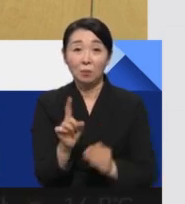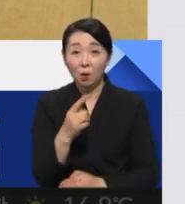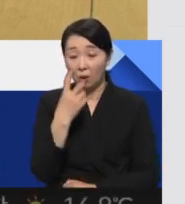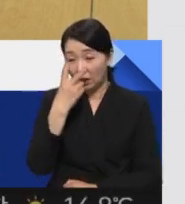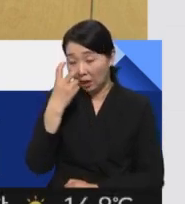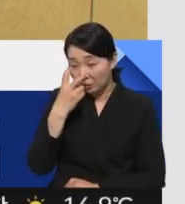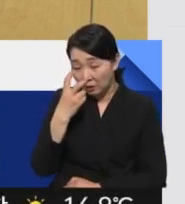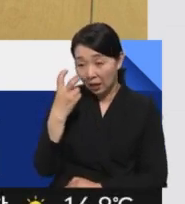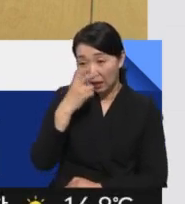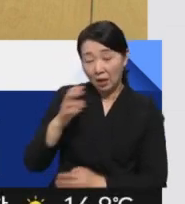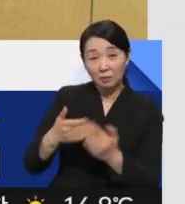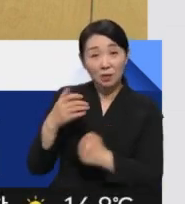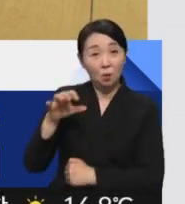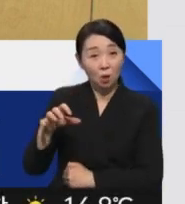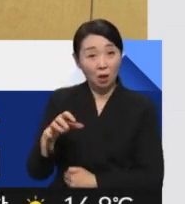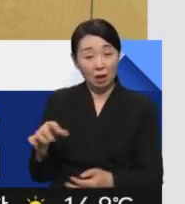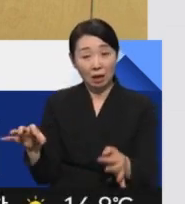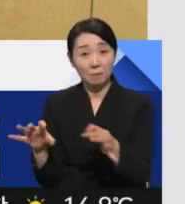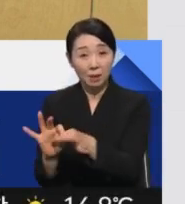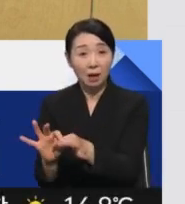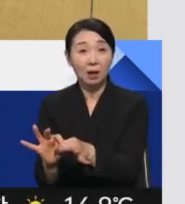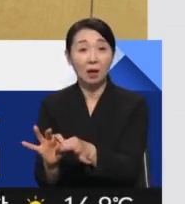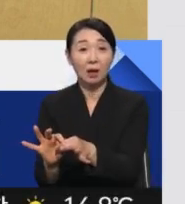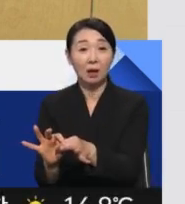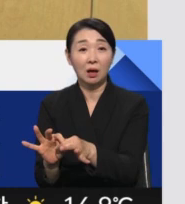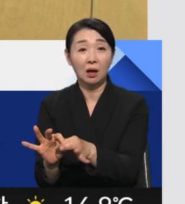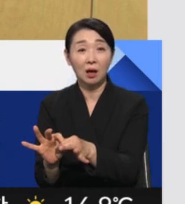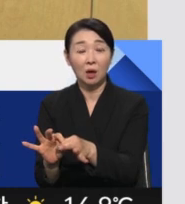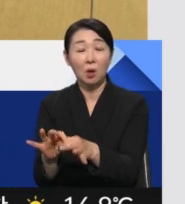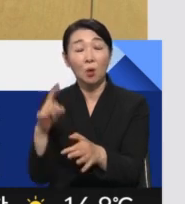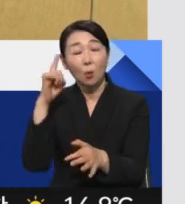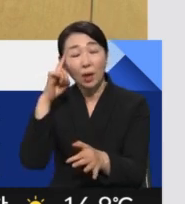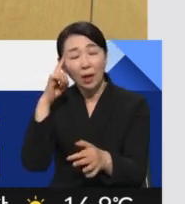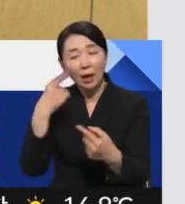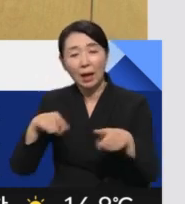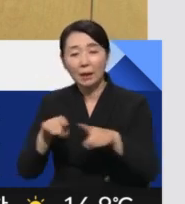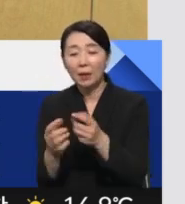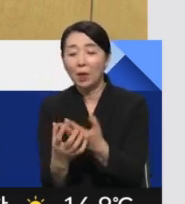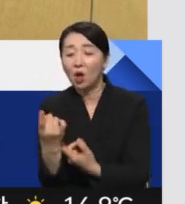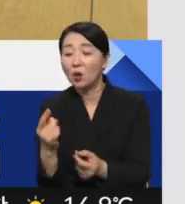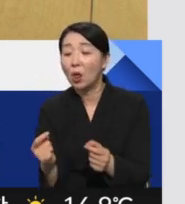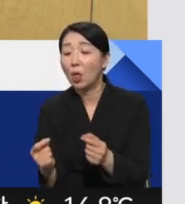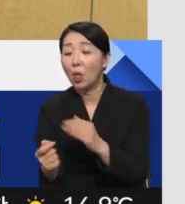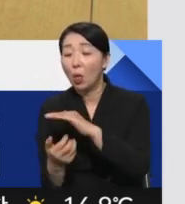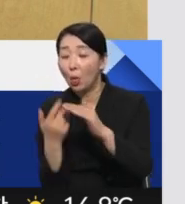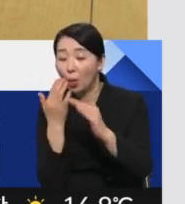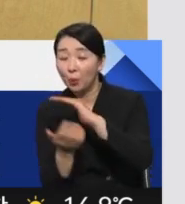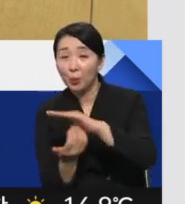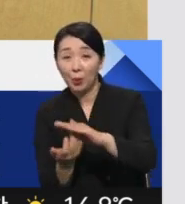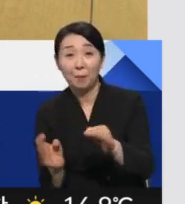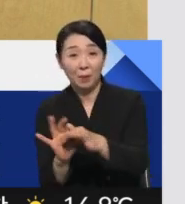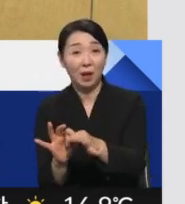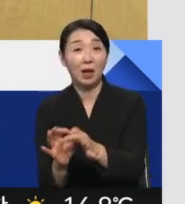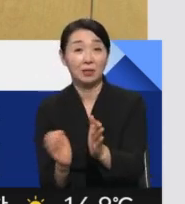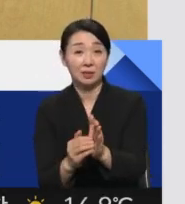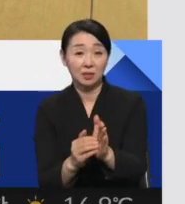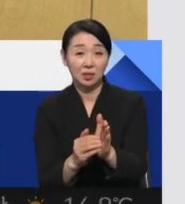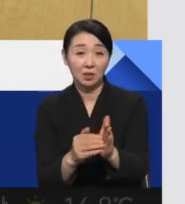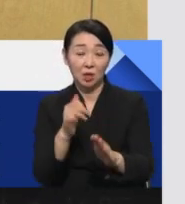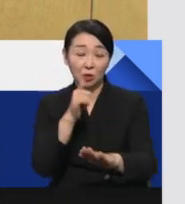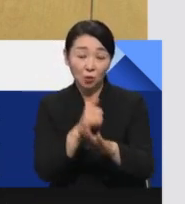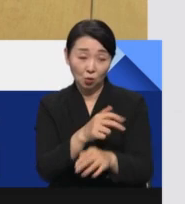감사원과 검찰이 실질적으로 한 몸통이 돼서 서욱 장관, 김홍희 전